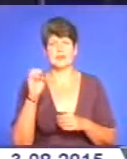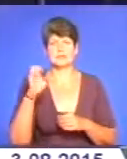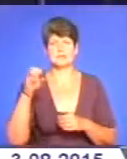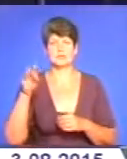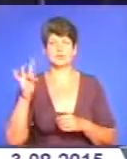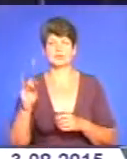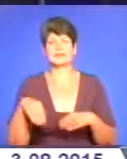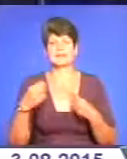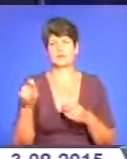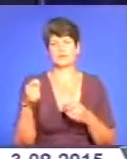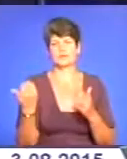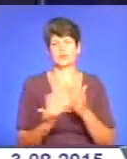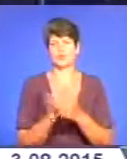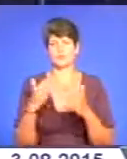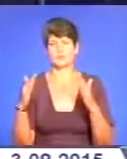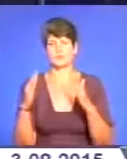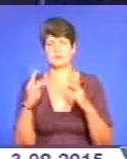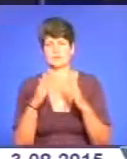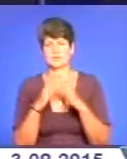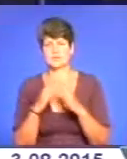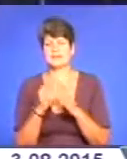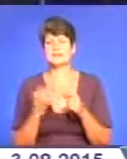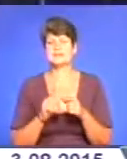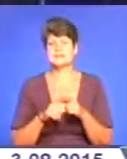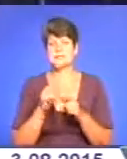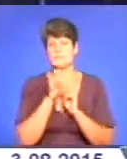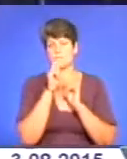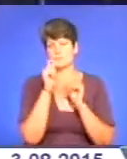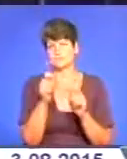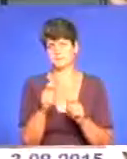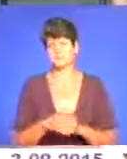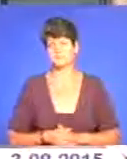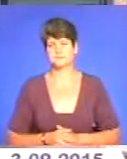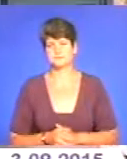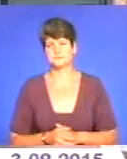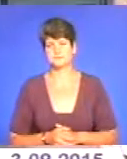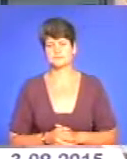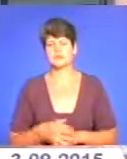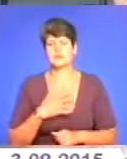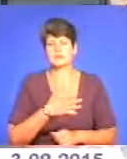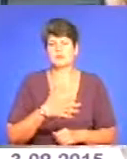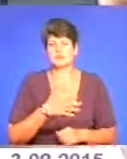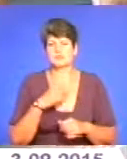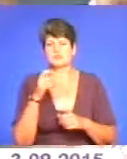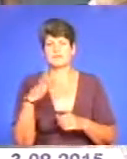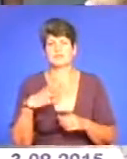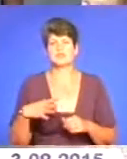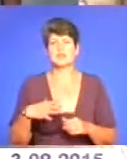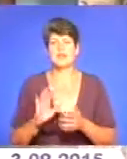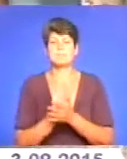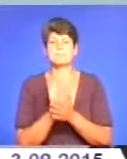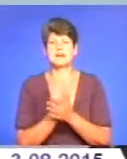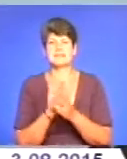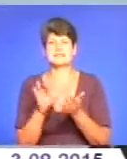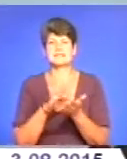вручив ключі від нового житла. Це подарунок від жертводавця єпархії. Тривожні хвилини очікування у прес-центрі